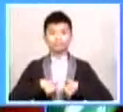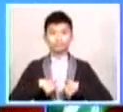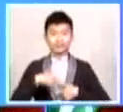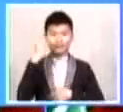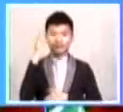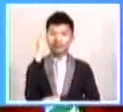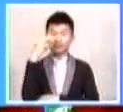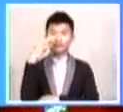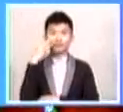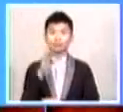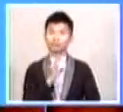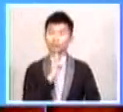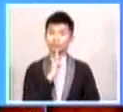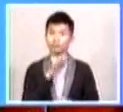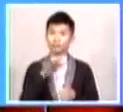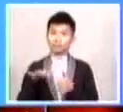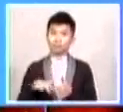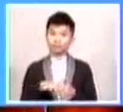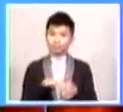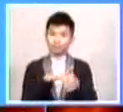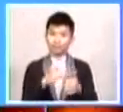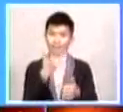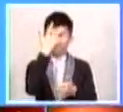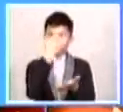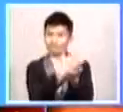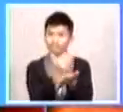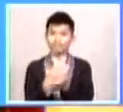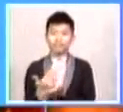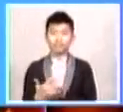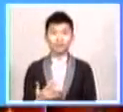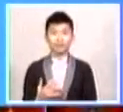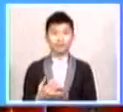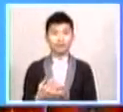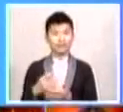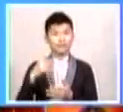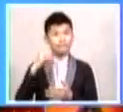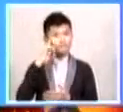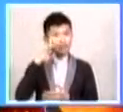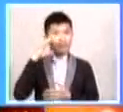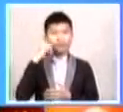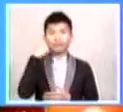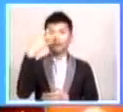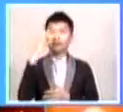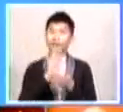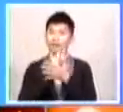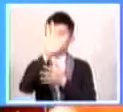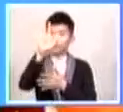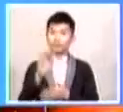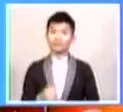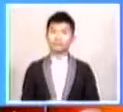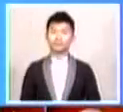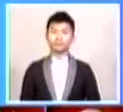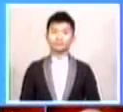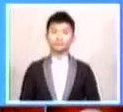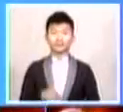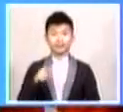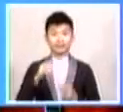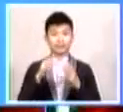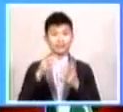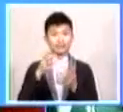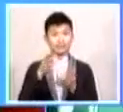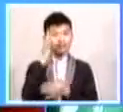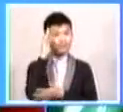政治，带领国家走出困境，开创台湾的未来。这四场政见